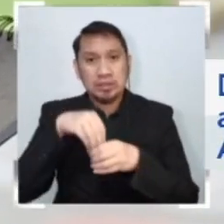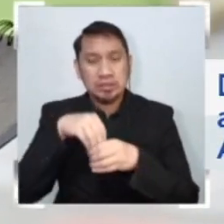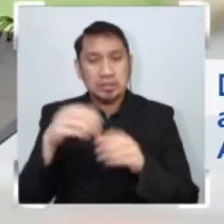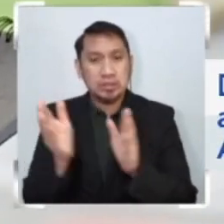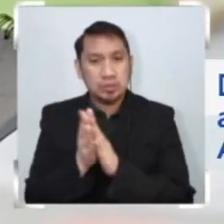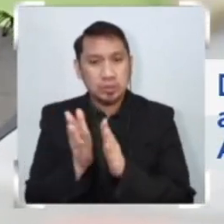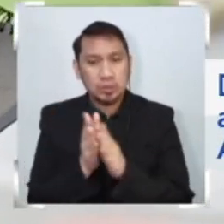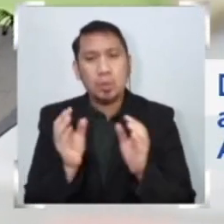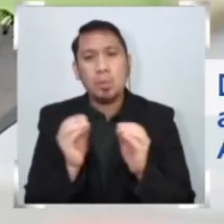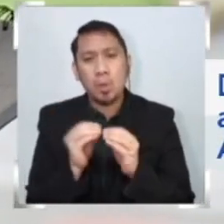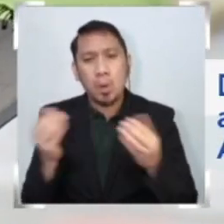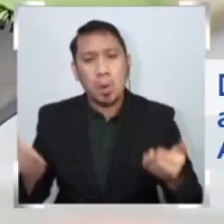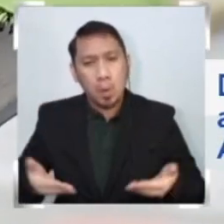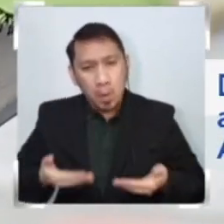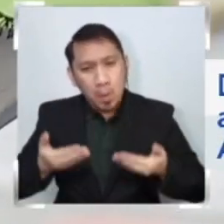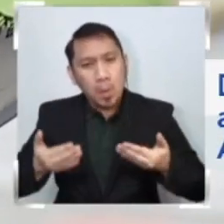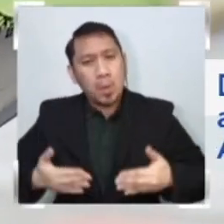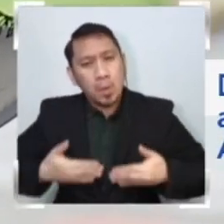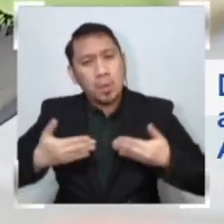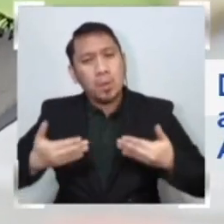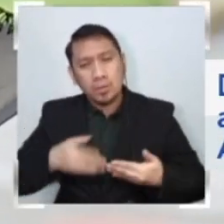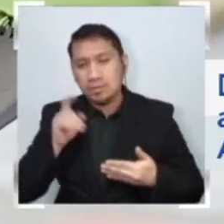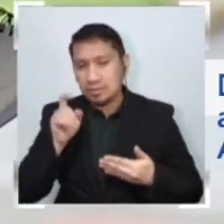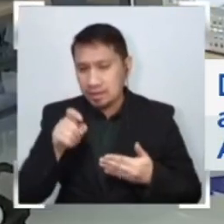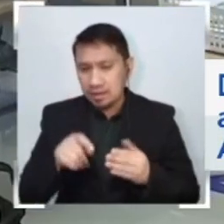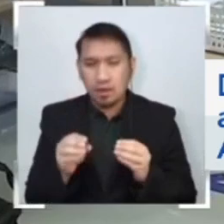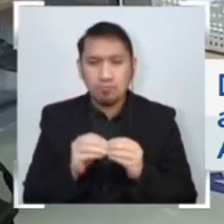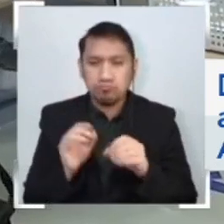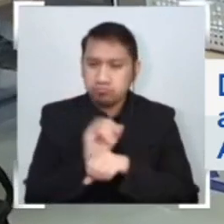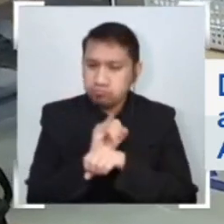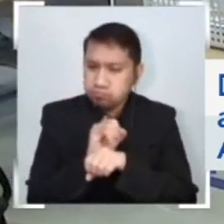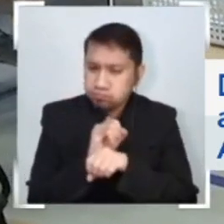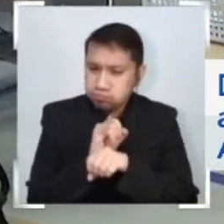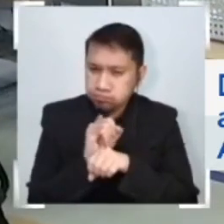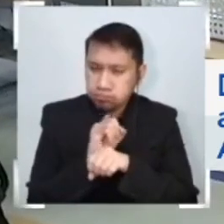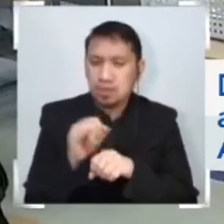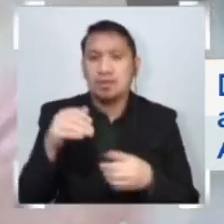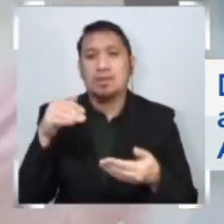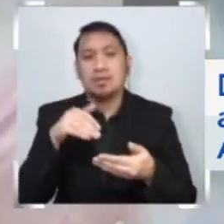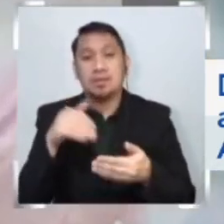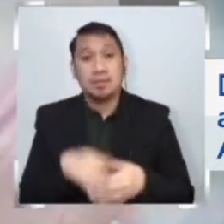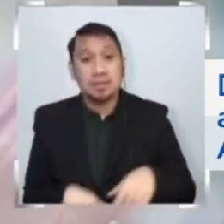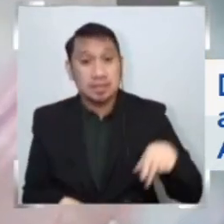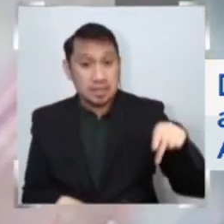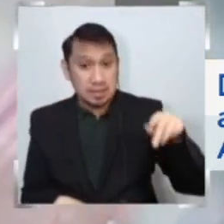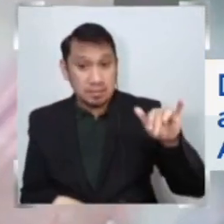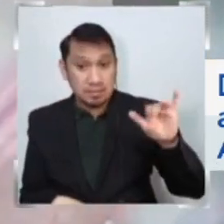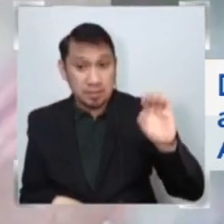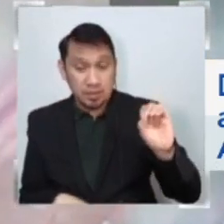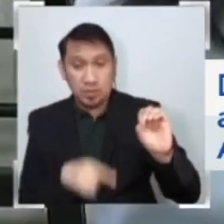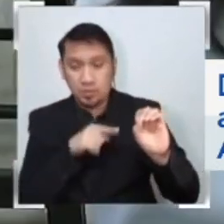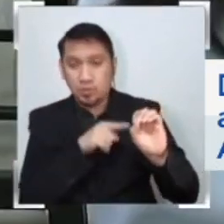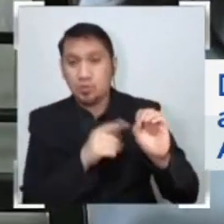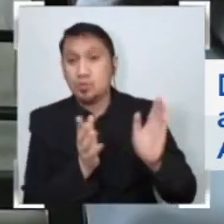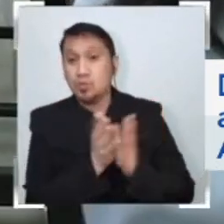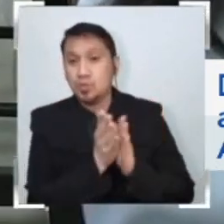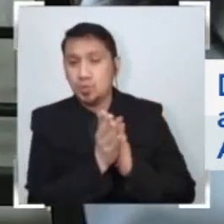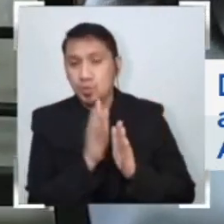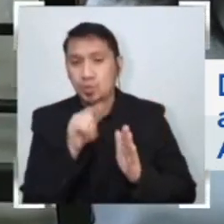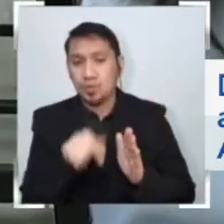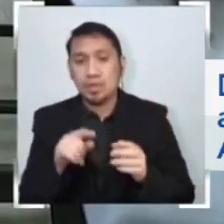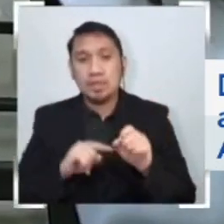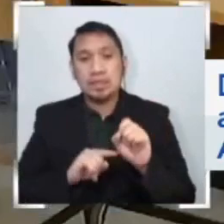nila sa sarili nila, ay, kailangan huigyan ko mag-aral. Isa ang Pio del Pilar sa lampas isang damang paaral ang pinilot test ng